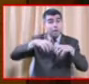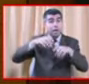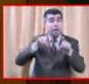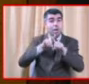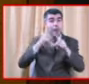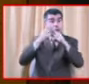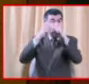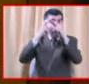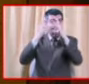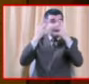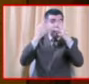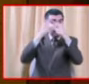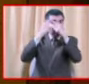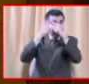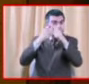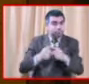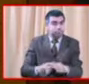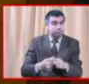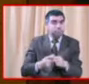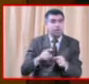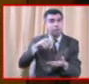المطرية اللي عرفتها بعض المناطق